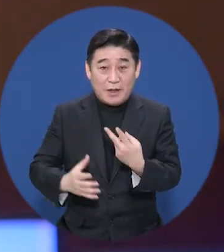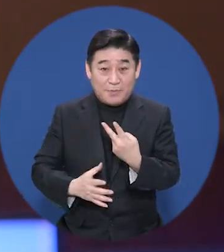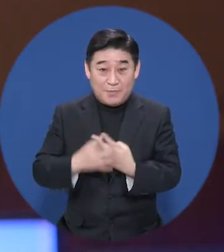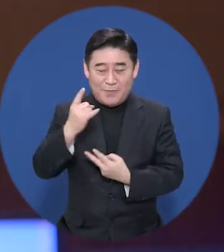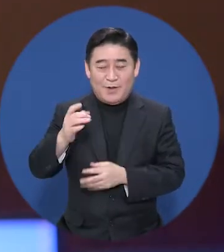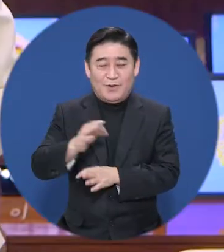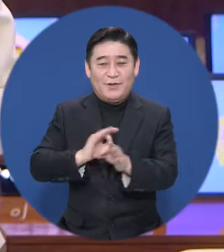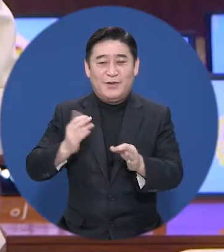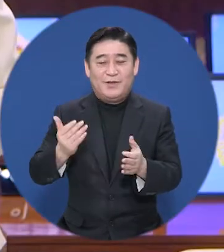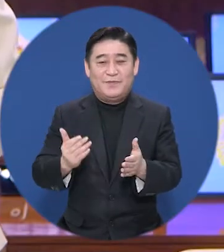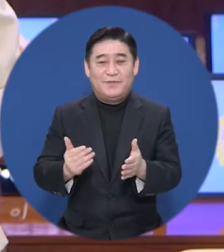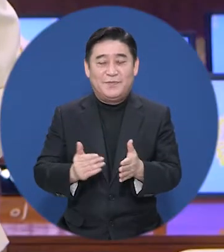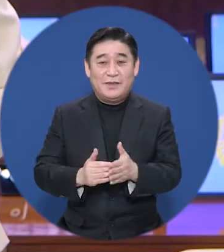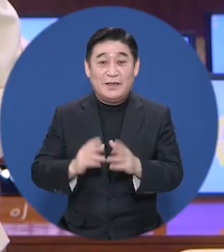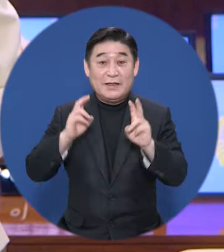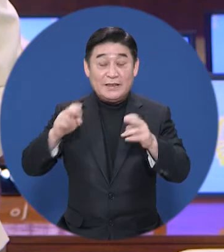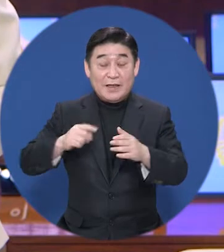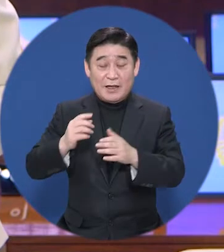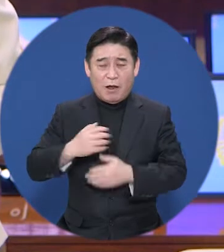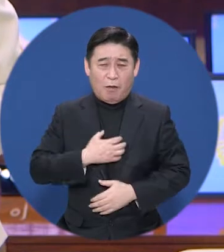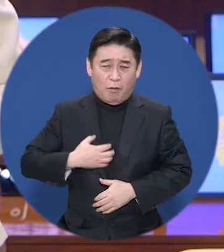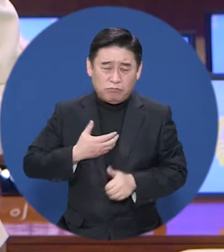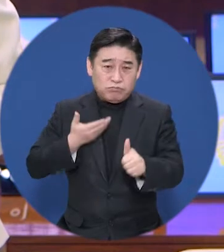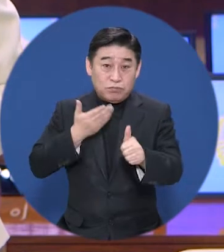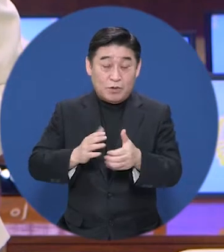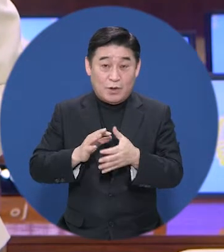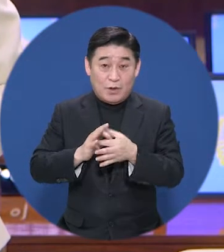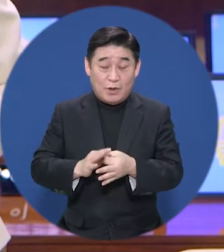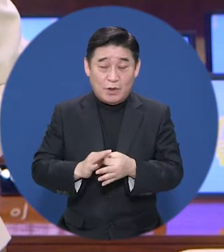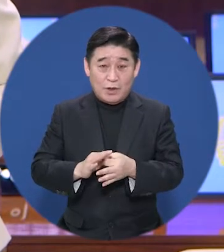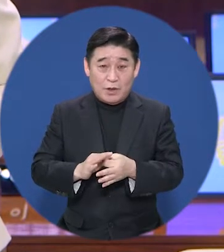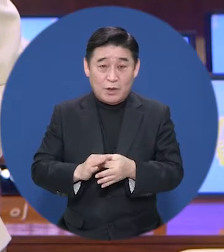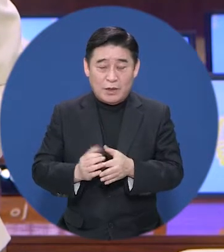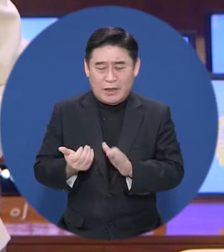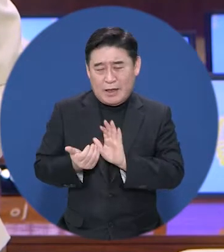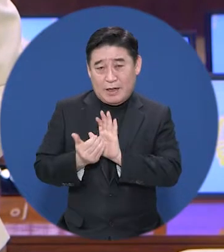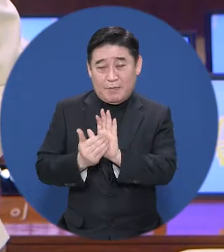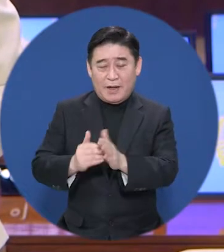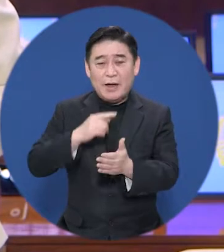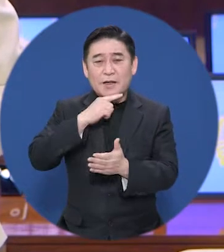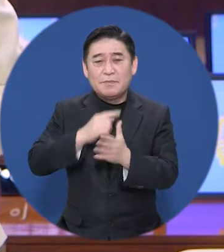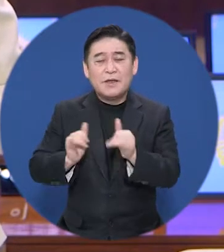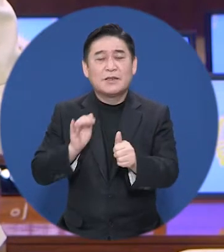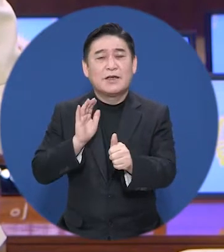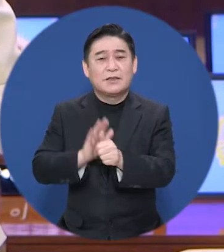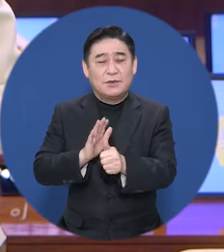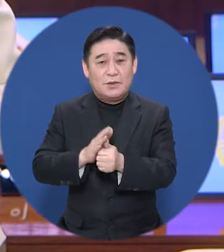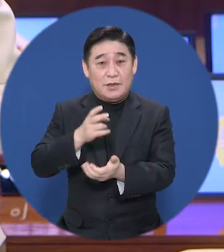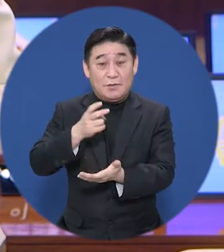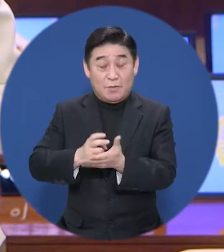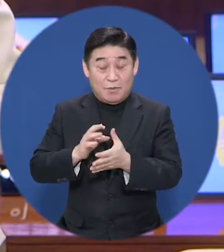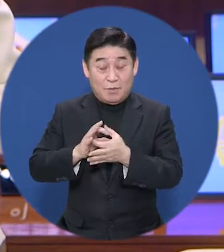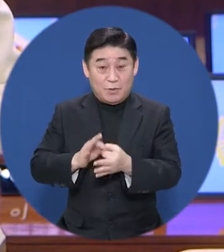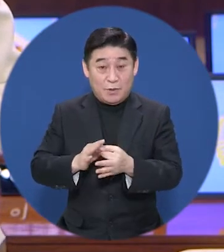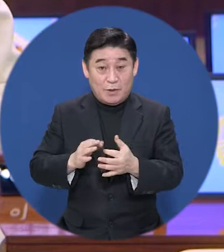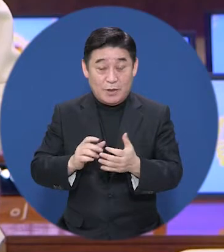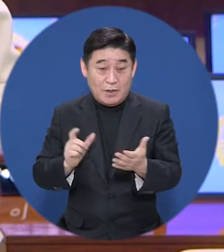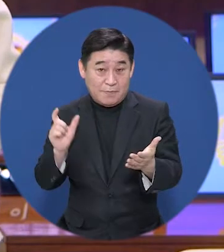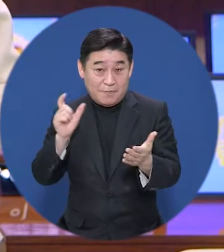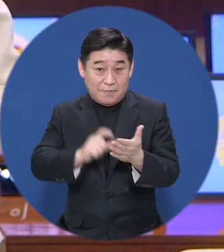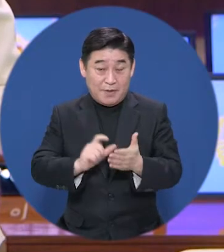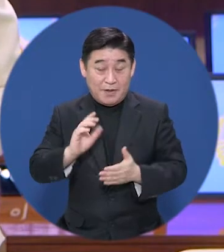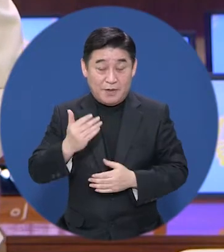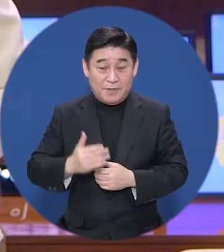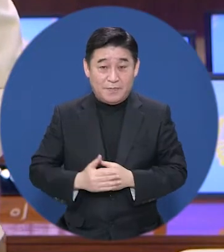된다고 하네요. 직장 내 괴롭힘과 관련해서도 괴롭힘 예방과 피해자 지원이 조례를 통해